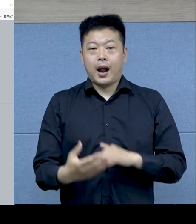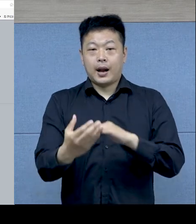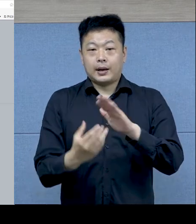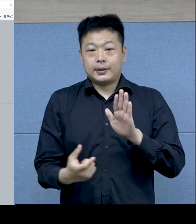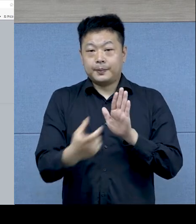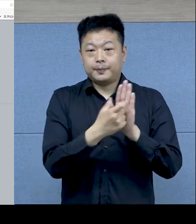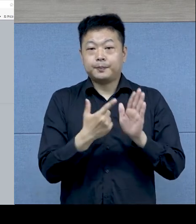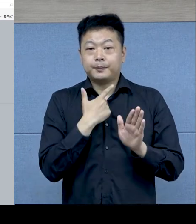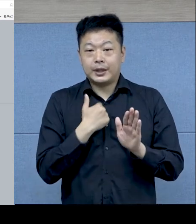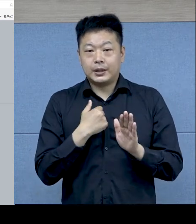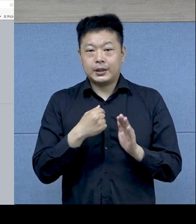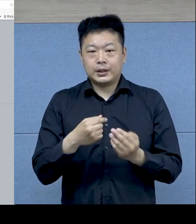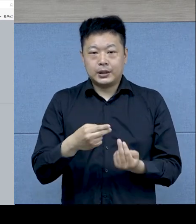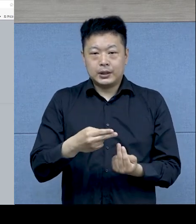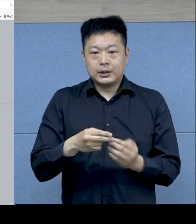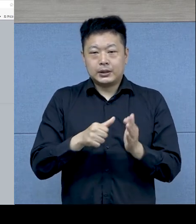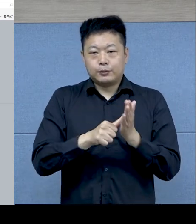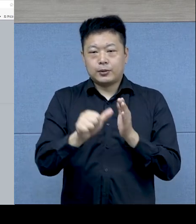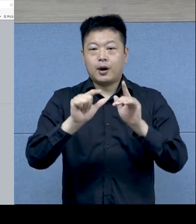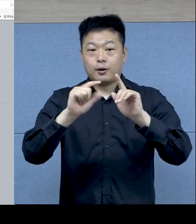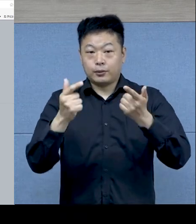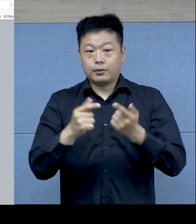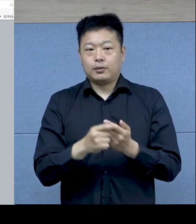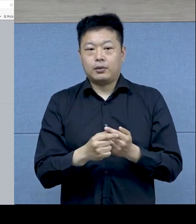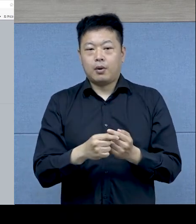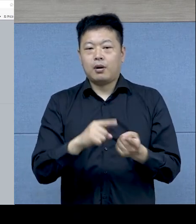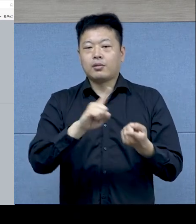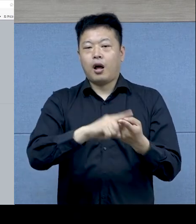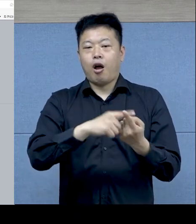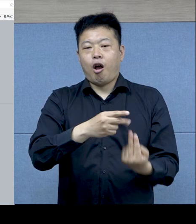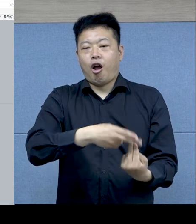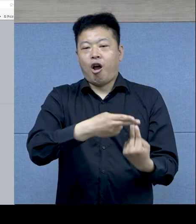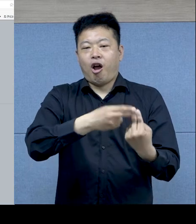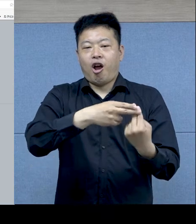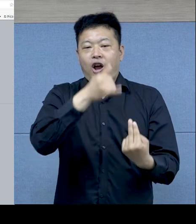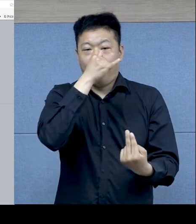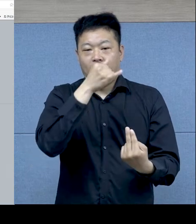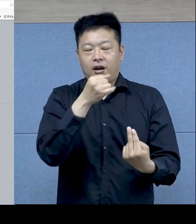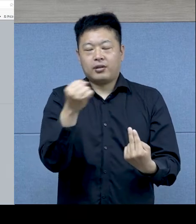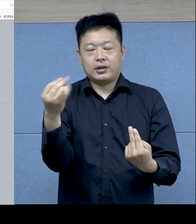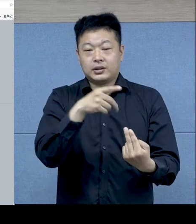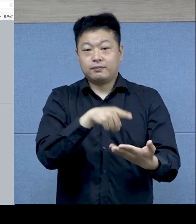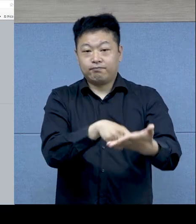그러면 아까 기입했던 예산이 이제 지워지지 않고 그대로 저장돼서